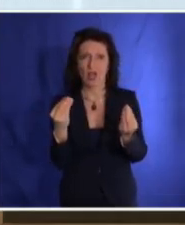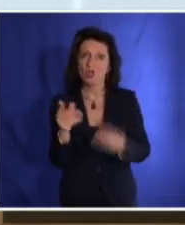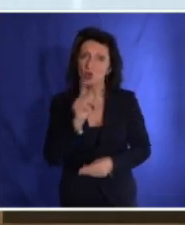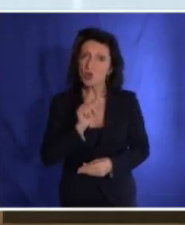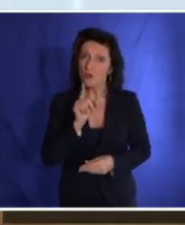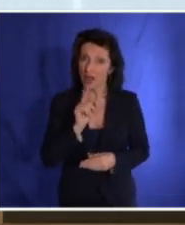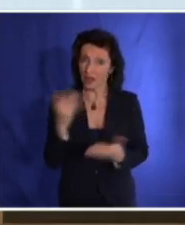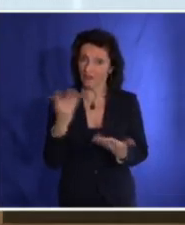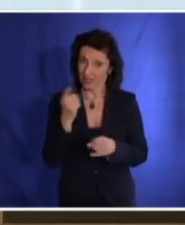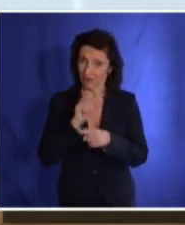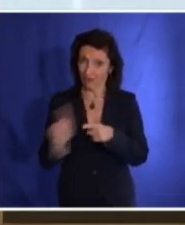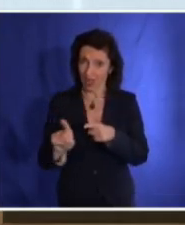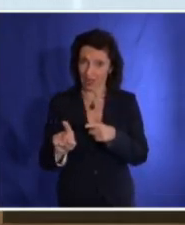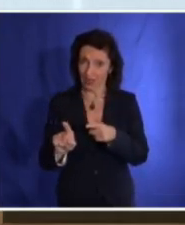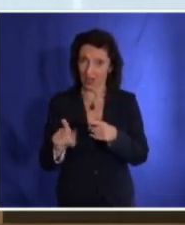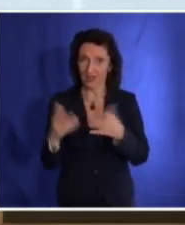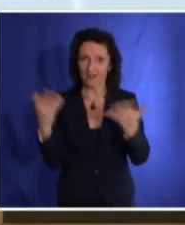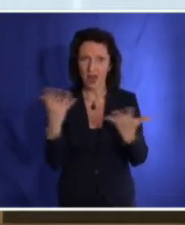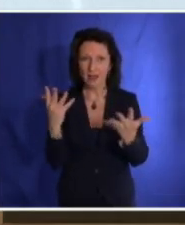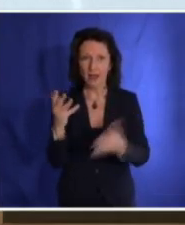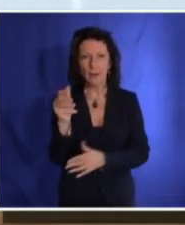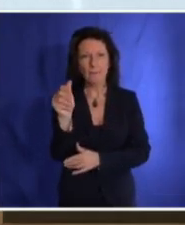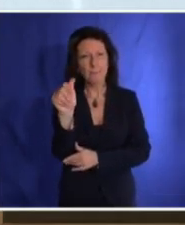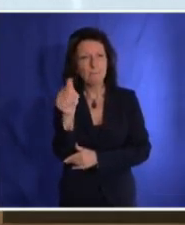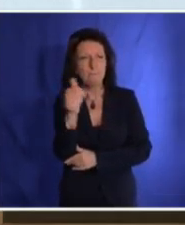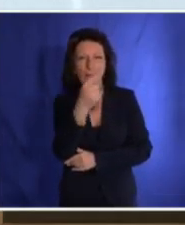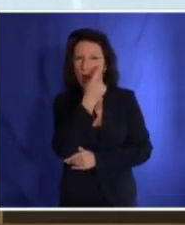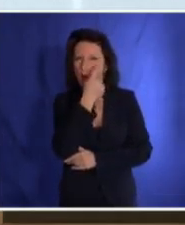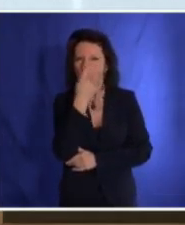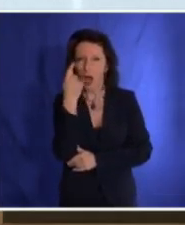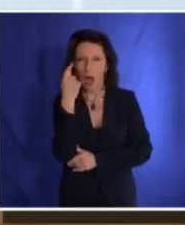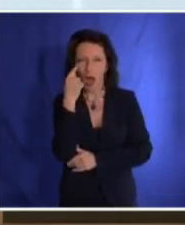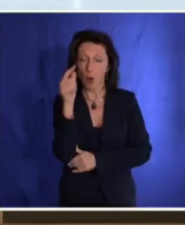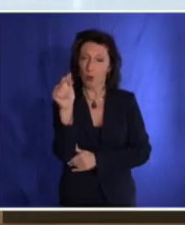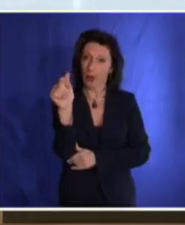gibt, ist Augenmaß.